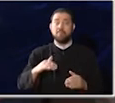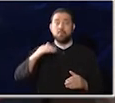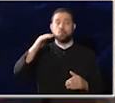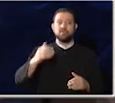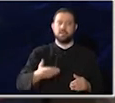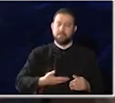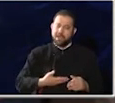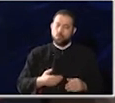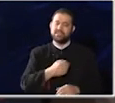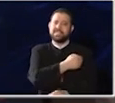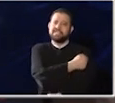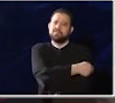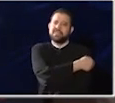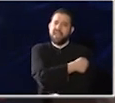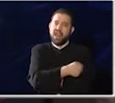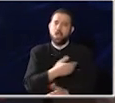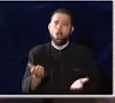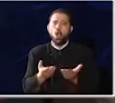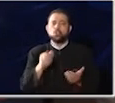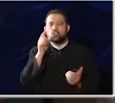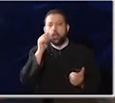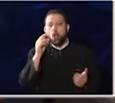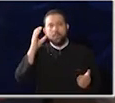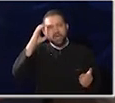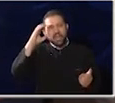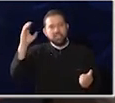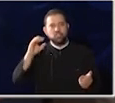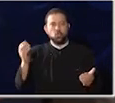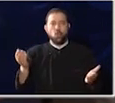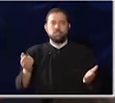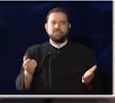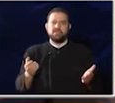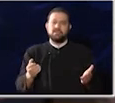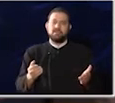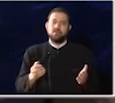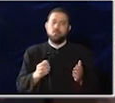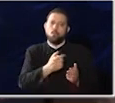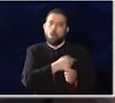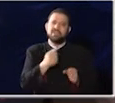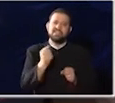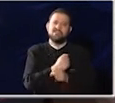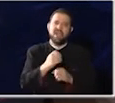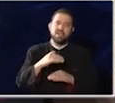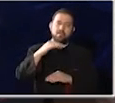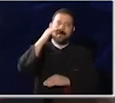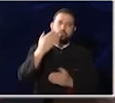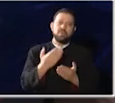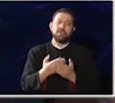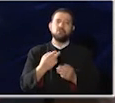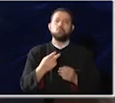și preoții, și preoții de spital, dar orice persoană, orice creștin să se implice mai mult, pentru că